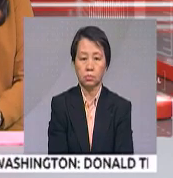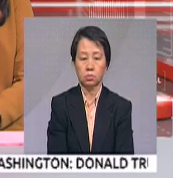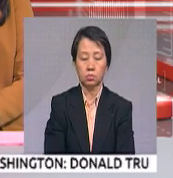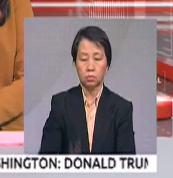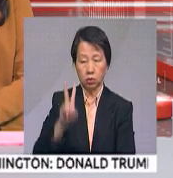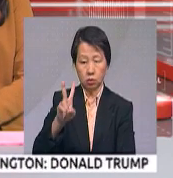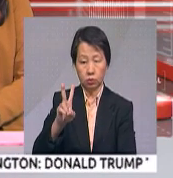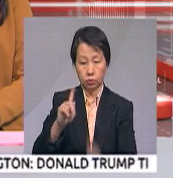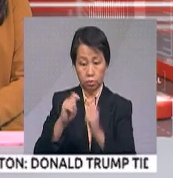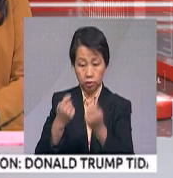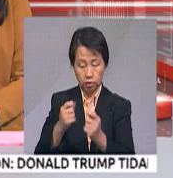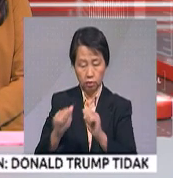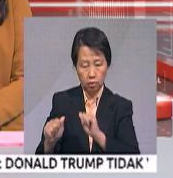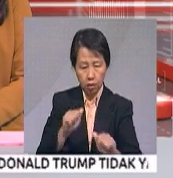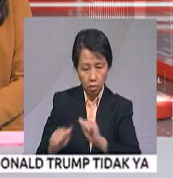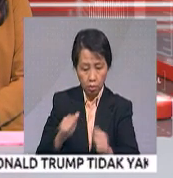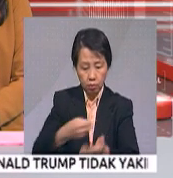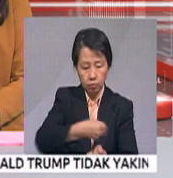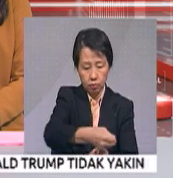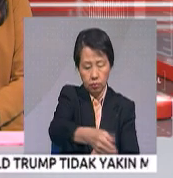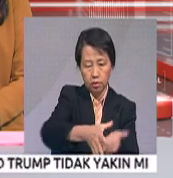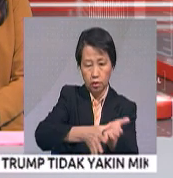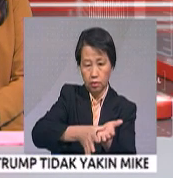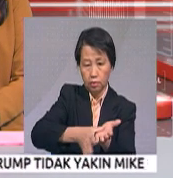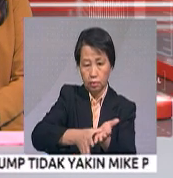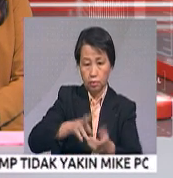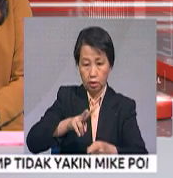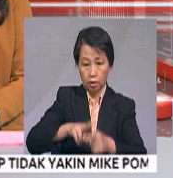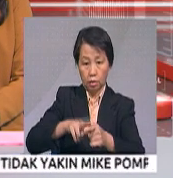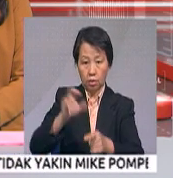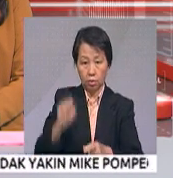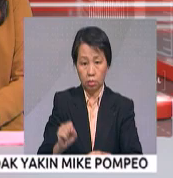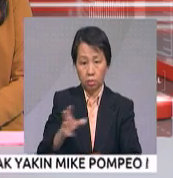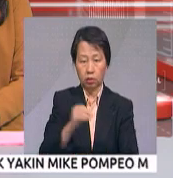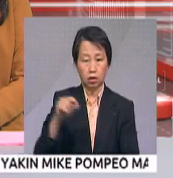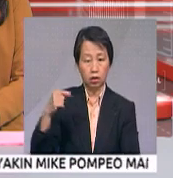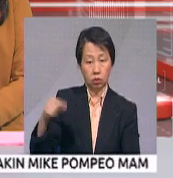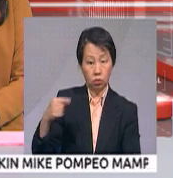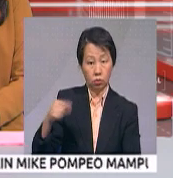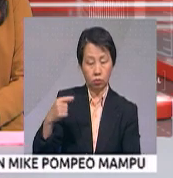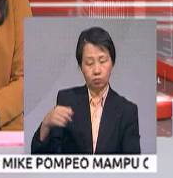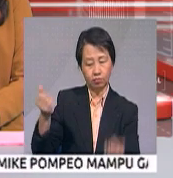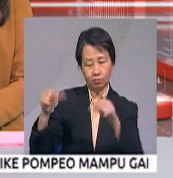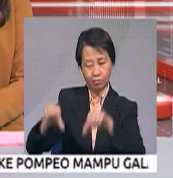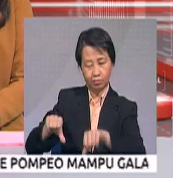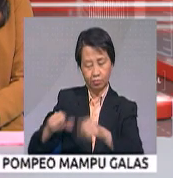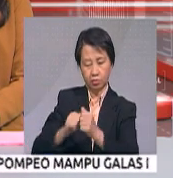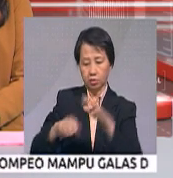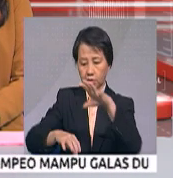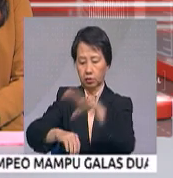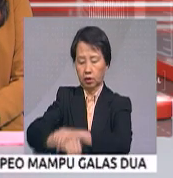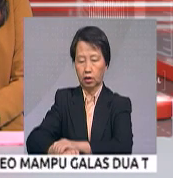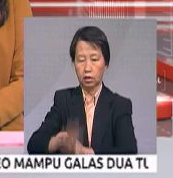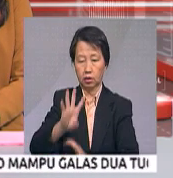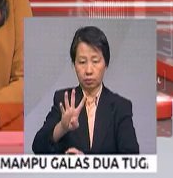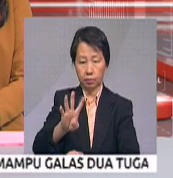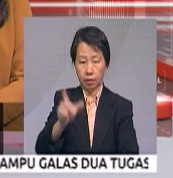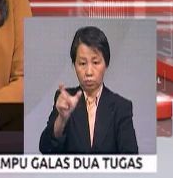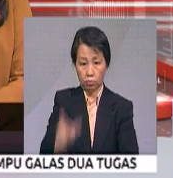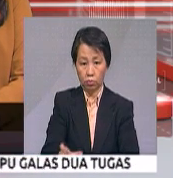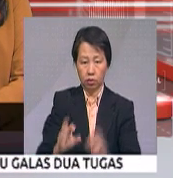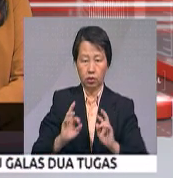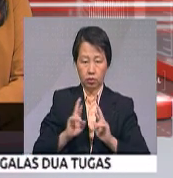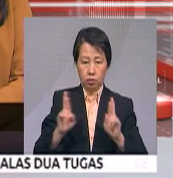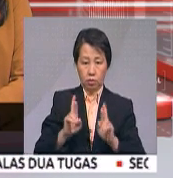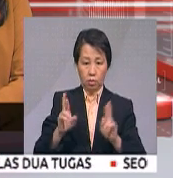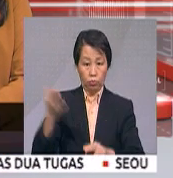Dua sindiket yang bergiat aktif mengedar dadah di Kelang Selatan dan Gombak, Selangor dilumpuhkan polis dengan penahanan empat suspek Rabu